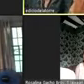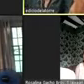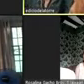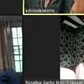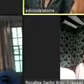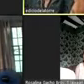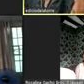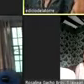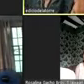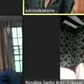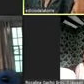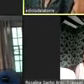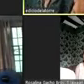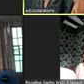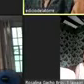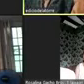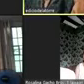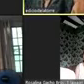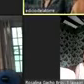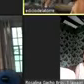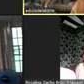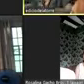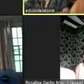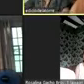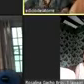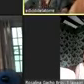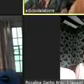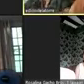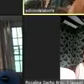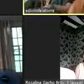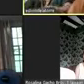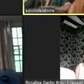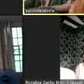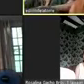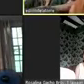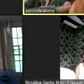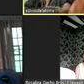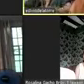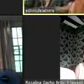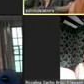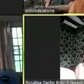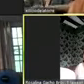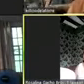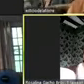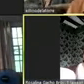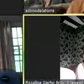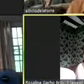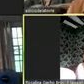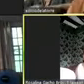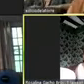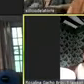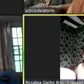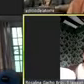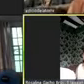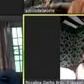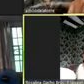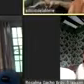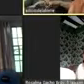isa sa mga purok ng barangay nyo para doon sa program na mamaya pag-usapan natin doon, ano yung apa? Yung una hindi ko maintindihan,